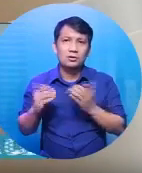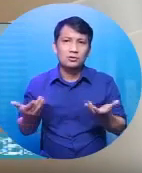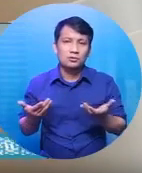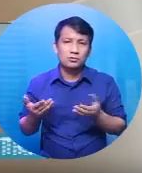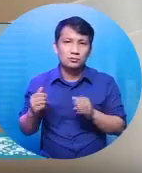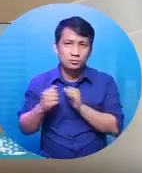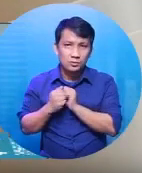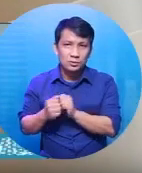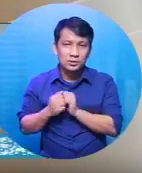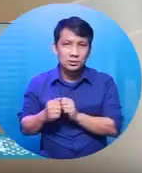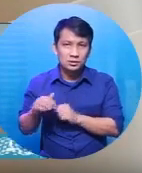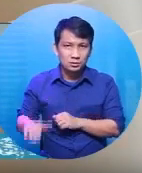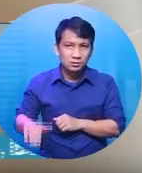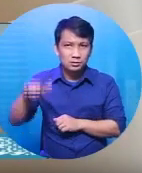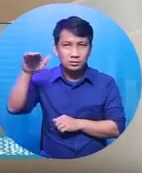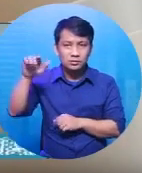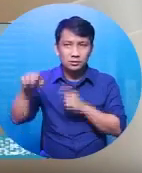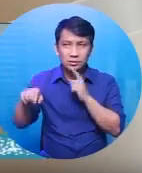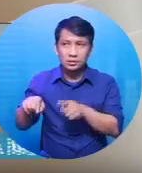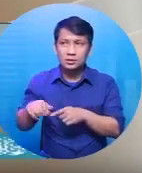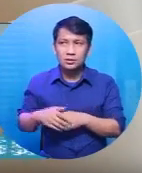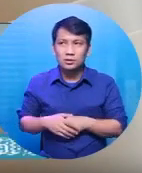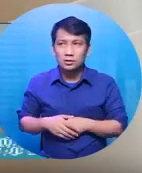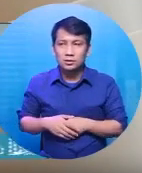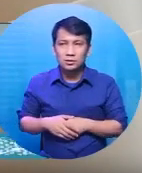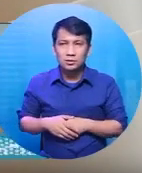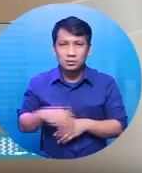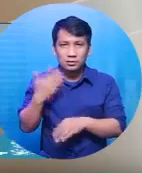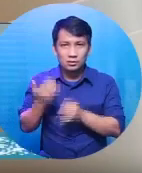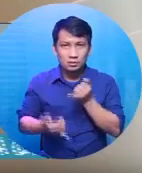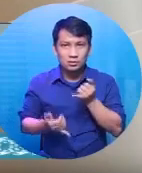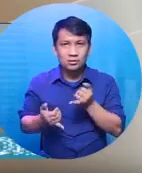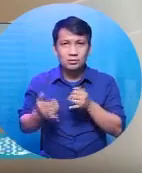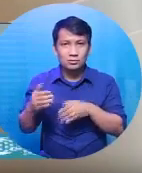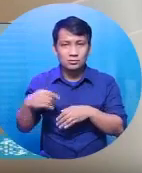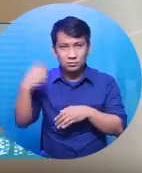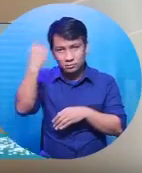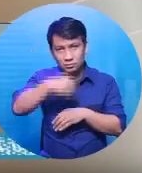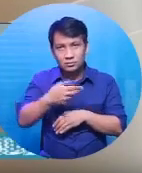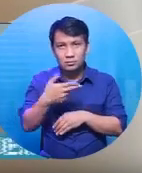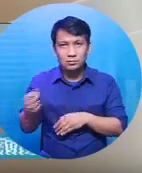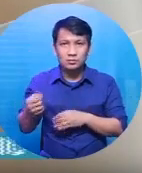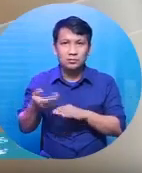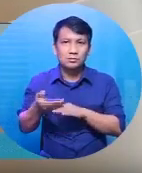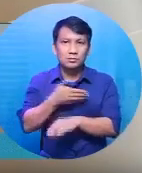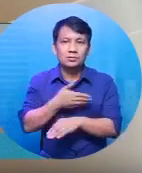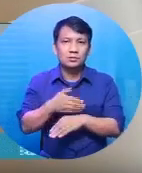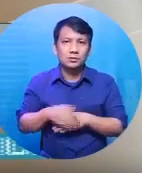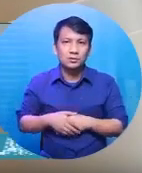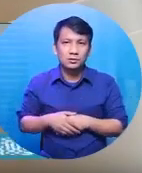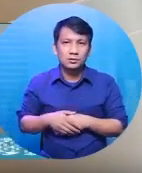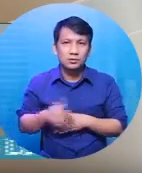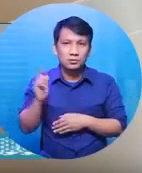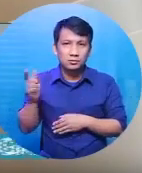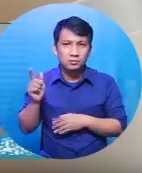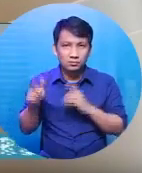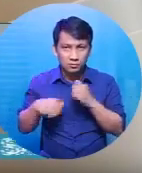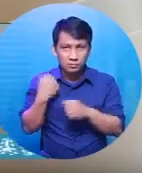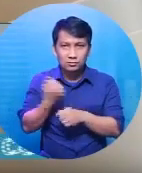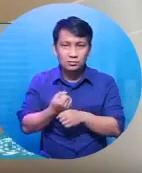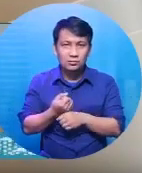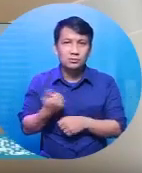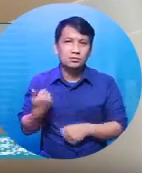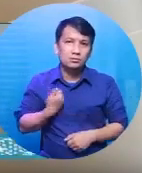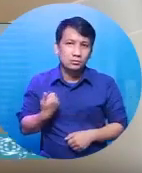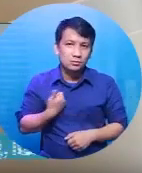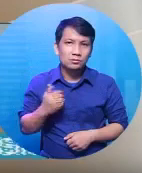kasama. Pinalaki ko muna kayo. Ang bunso ko, sir, nakatapos ng high school bago ako nag-asawa. Almost 20 years, sarili ko